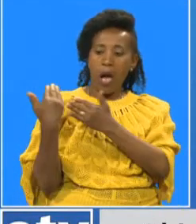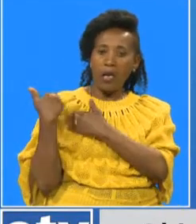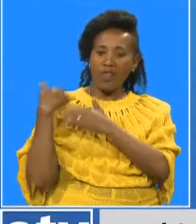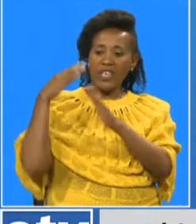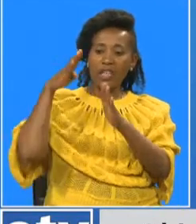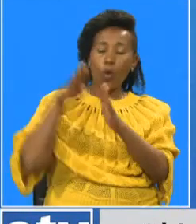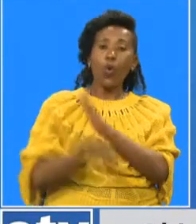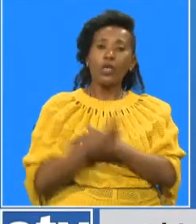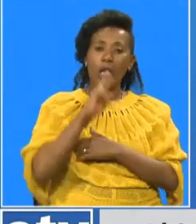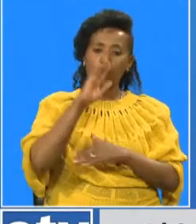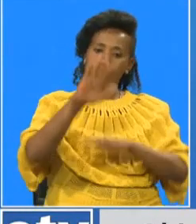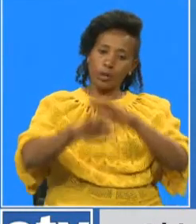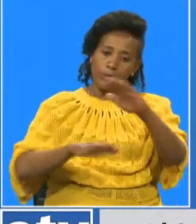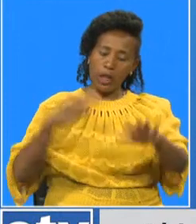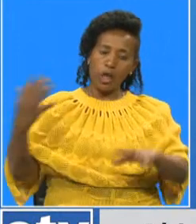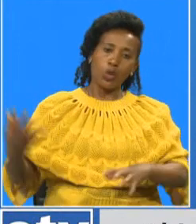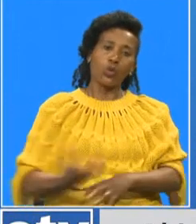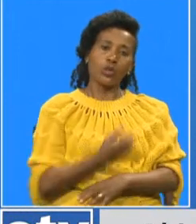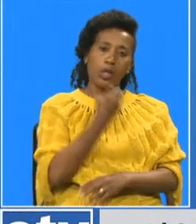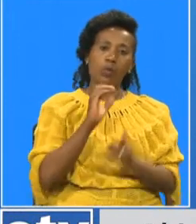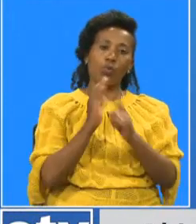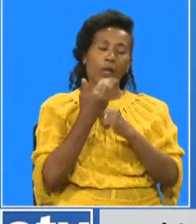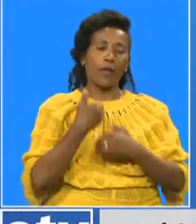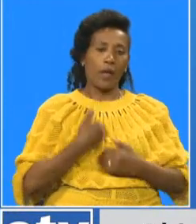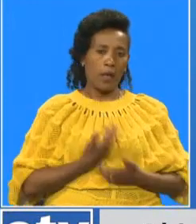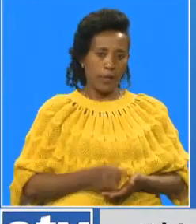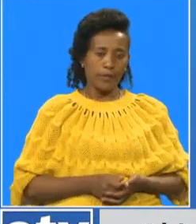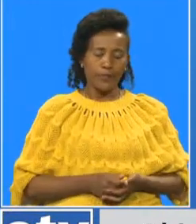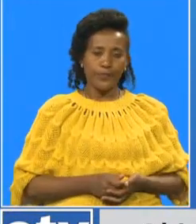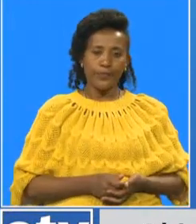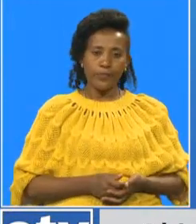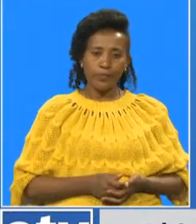ኃላፊነት የጎደላቸው እርምጃዎች የተወሰዱባቸው ሁኔታዎች አሉ።